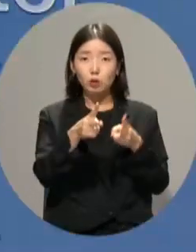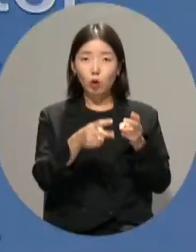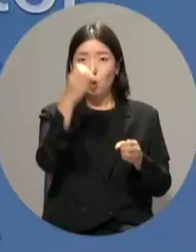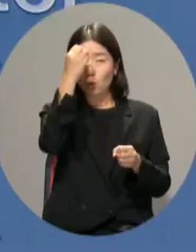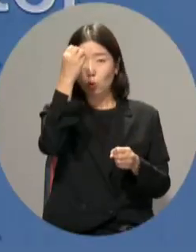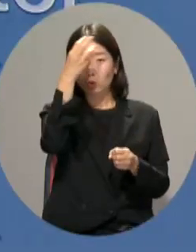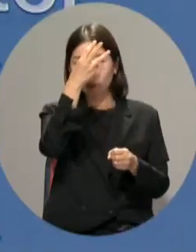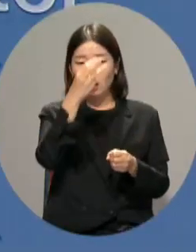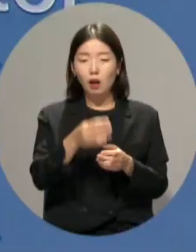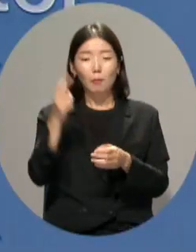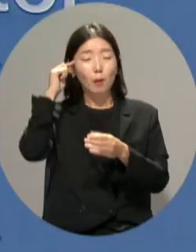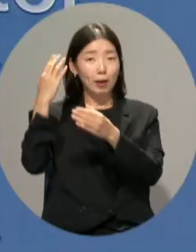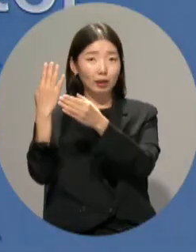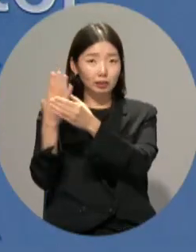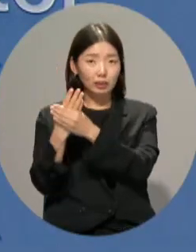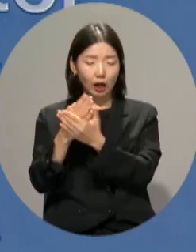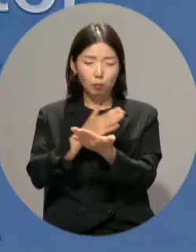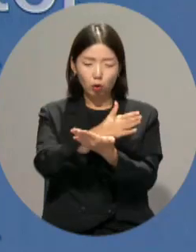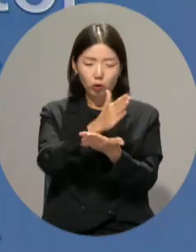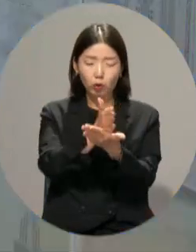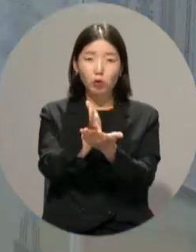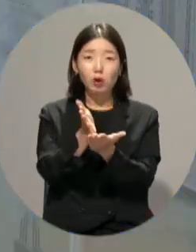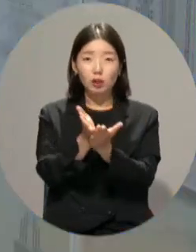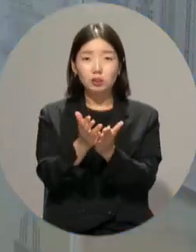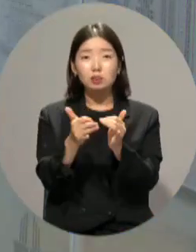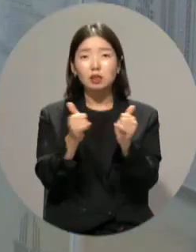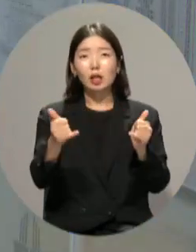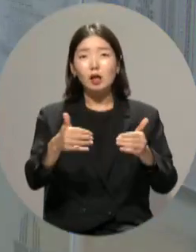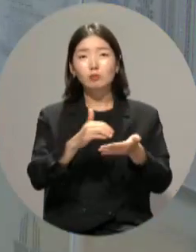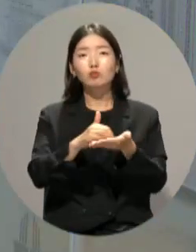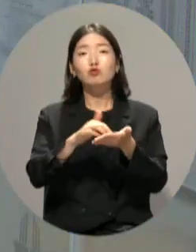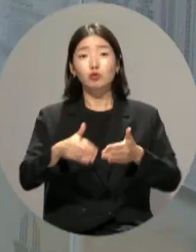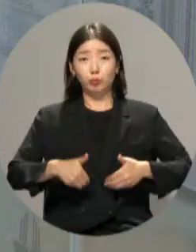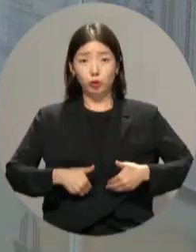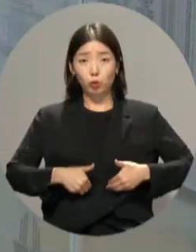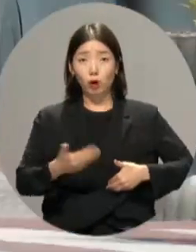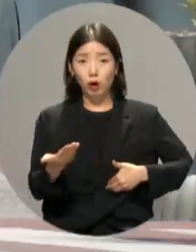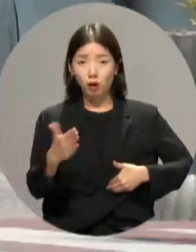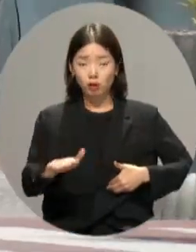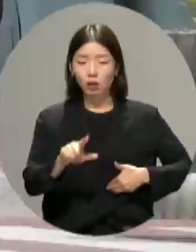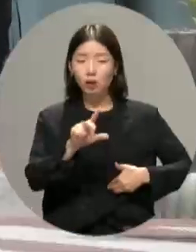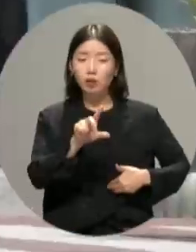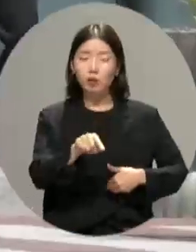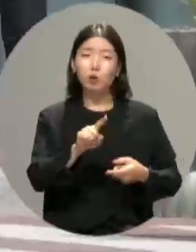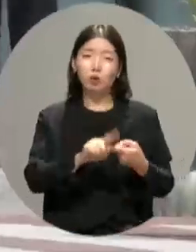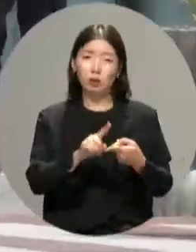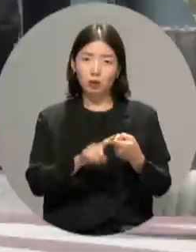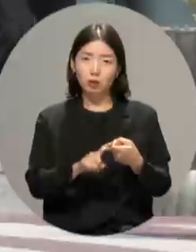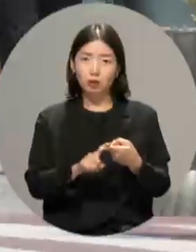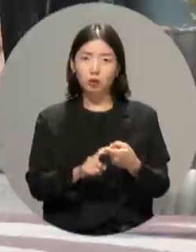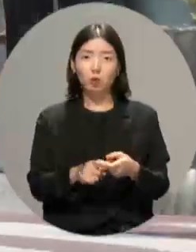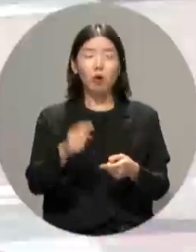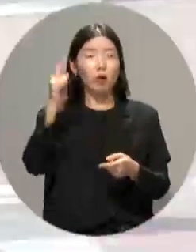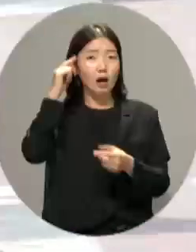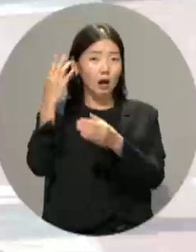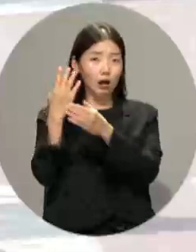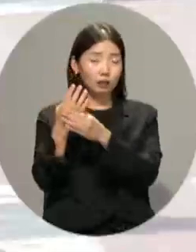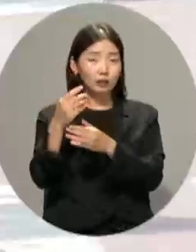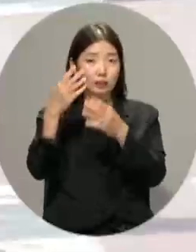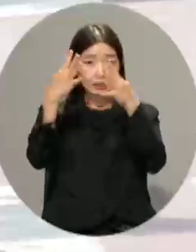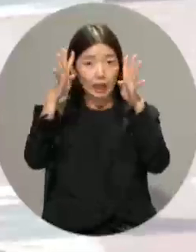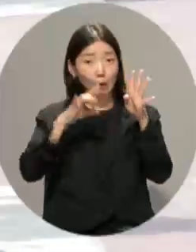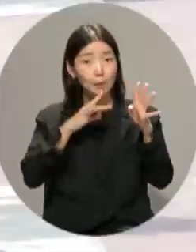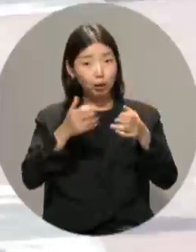고졸에서 석박사 출신까지 다양한 층위에서 인력이 두루 필요한데 논란을 감수하면서까지 학사 인력